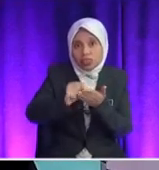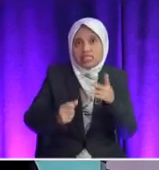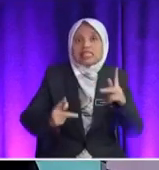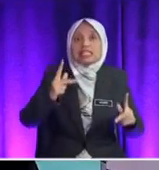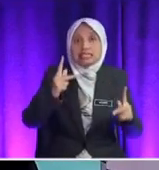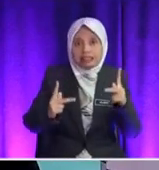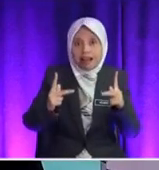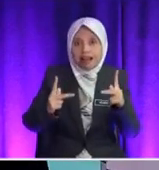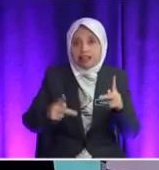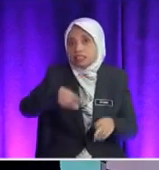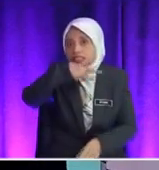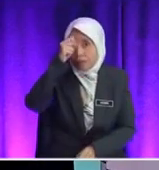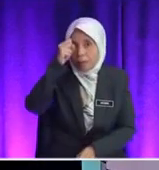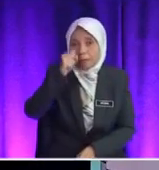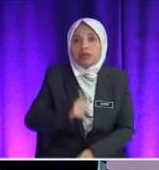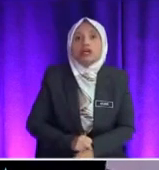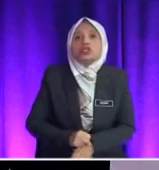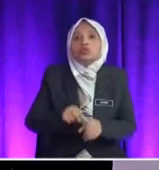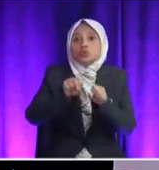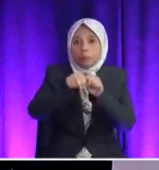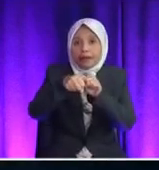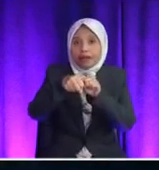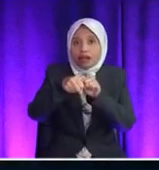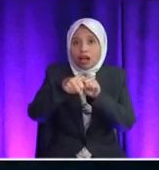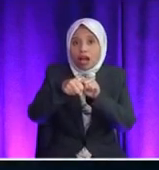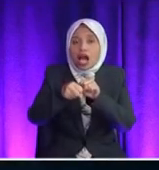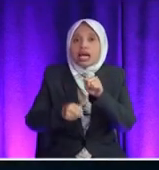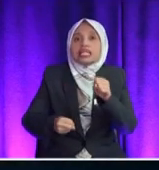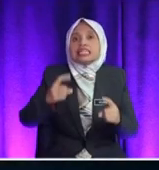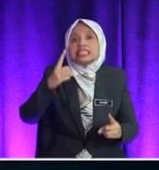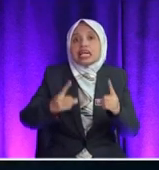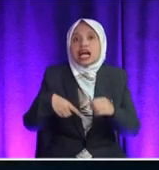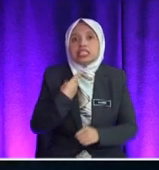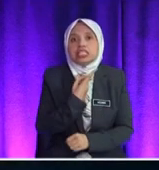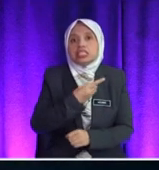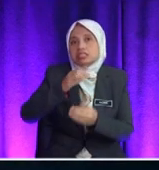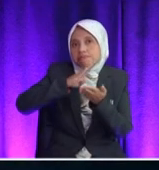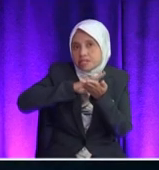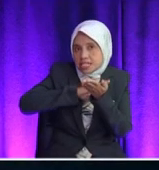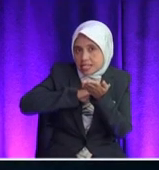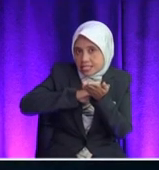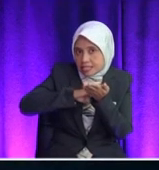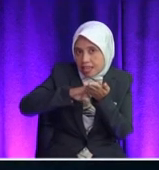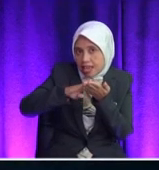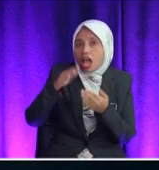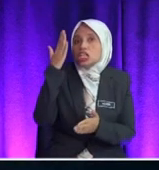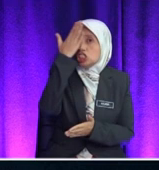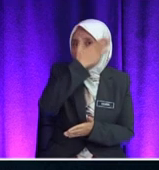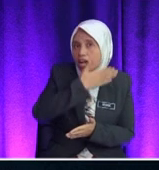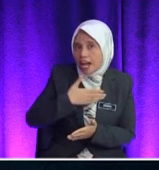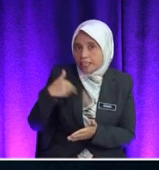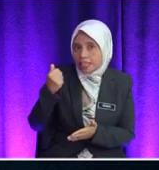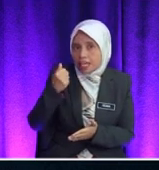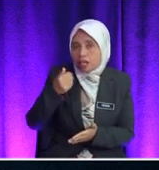ini karena supaya kenalan kita ini Klaten bersih dan cantik visi